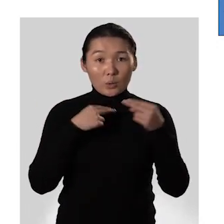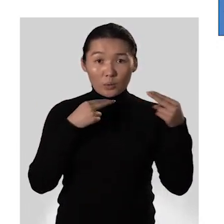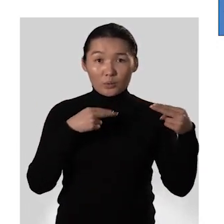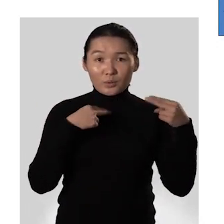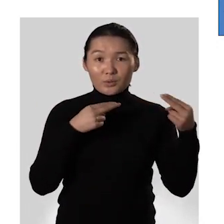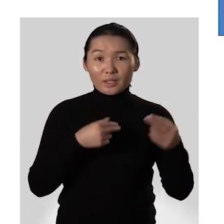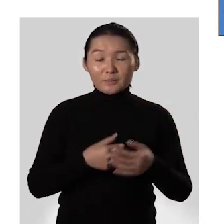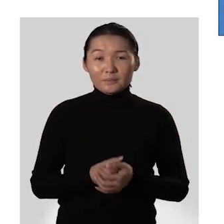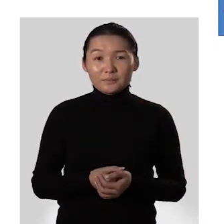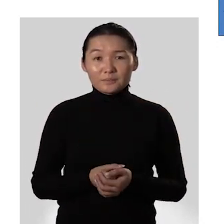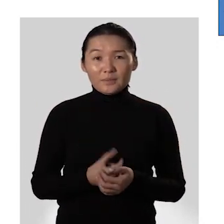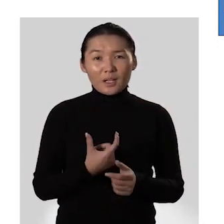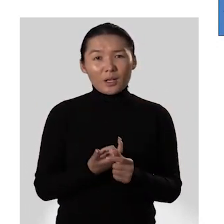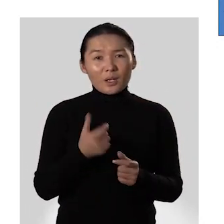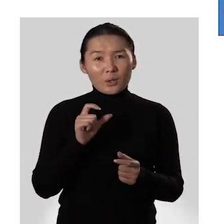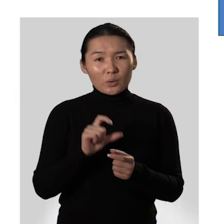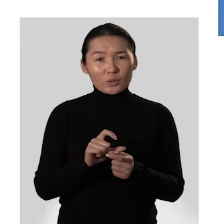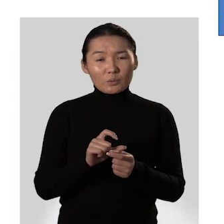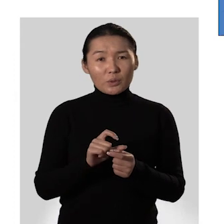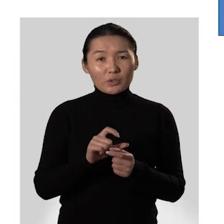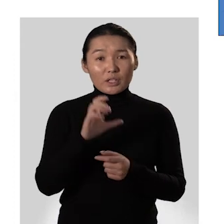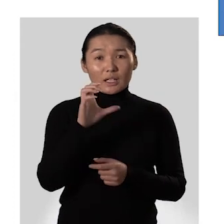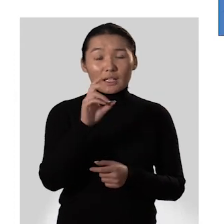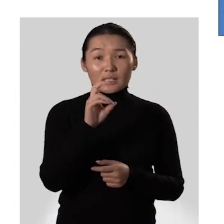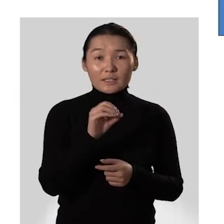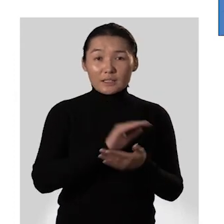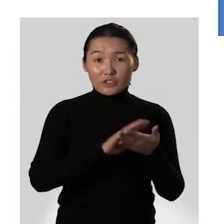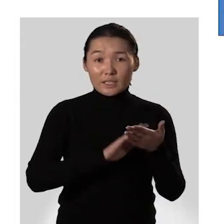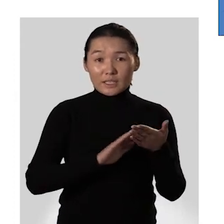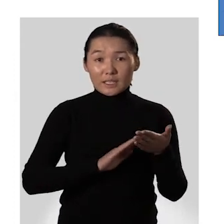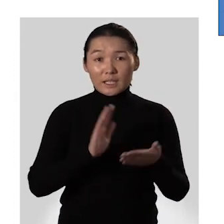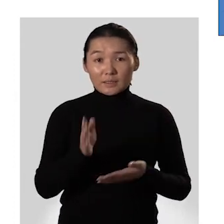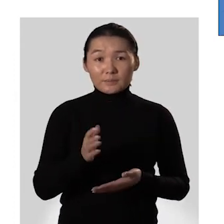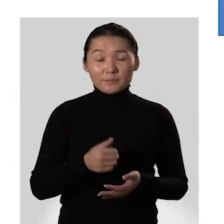бургула. Ушул боюнча эссени жазасыңар.